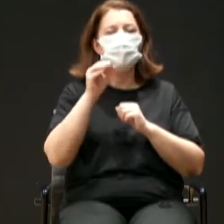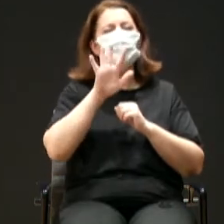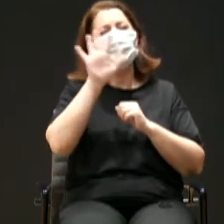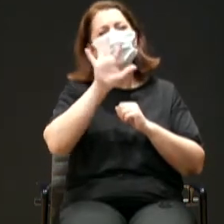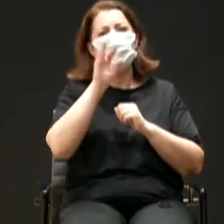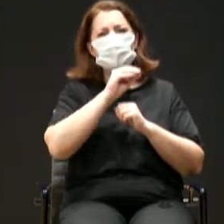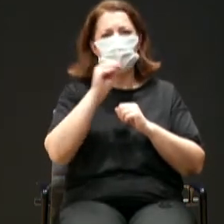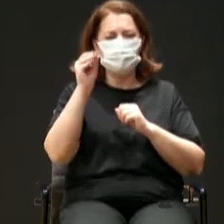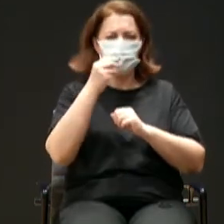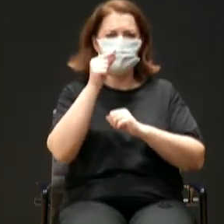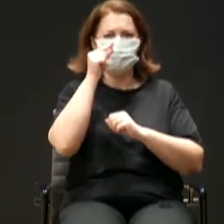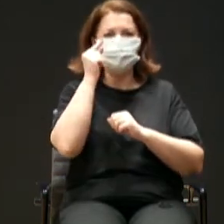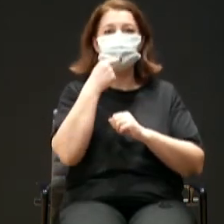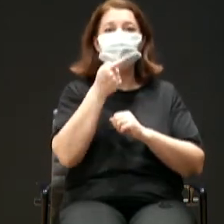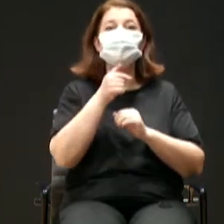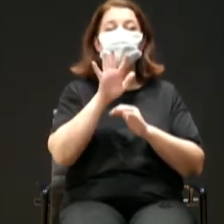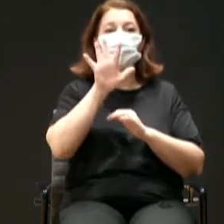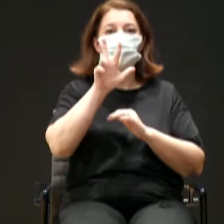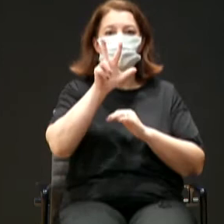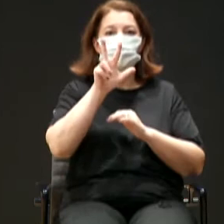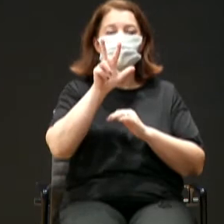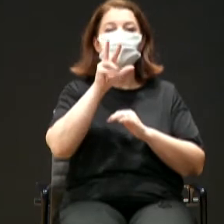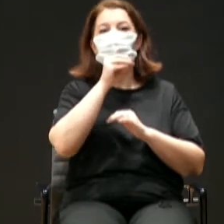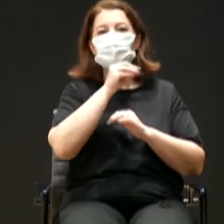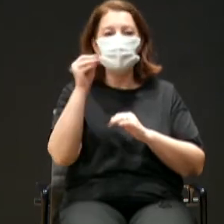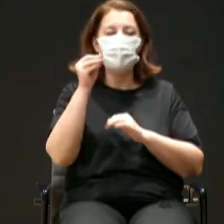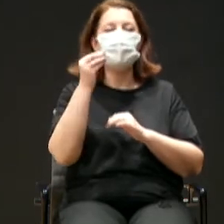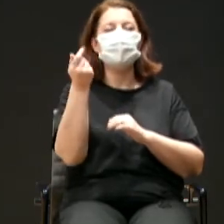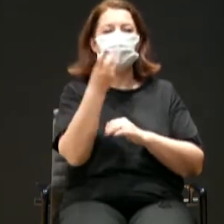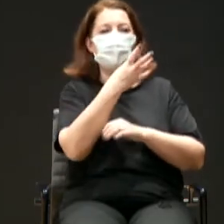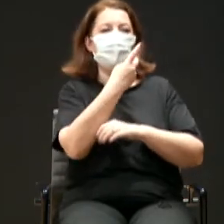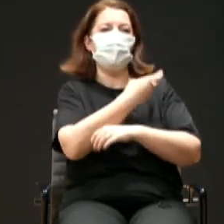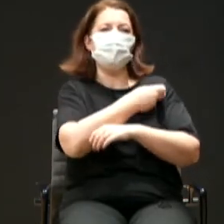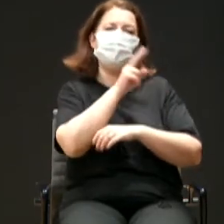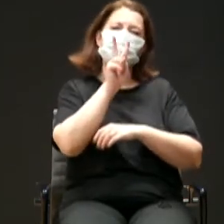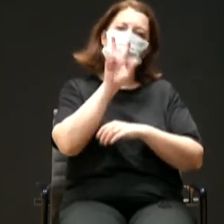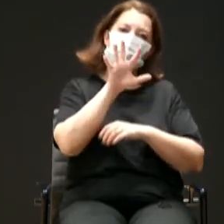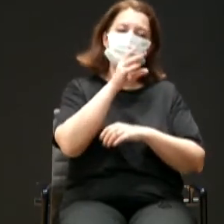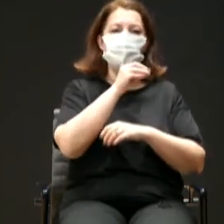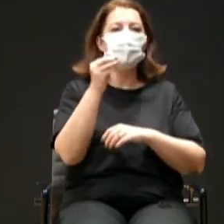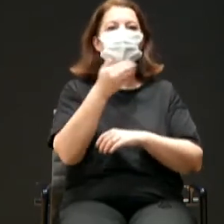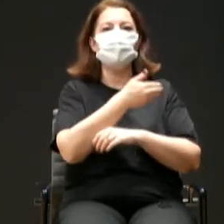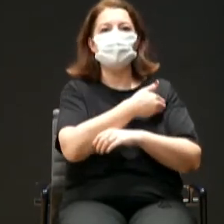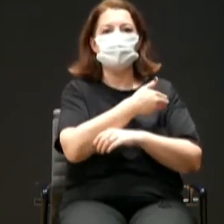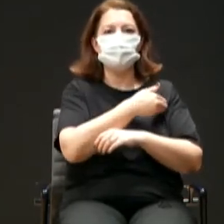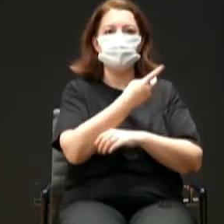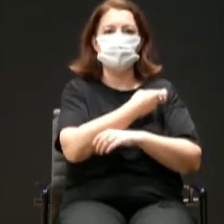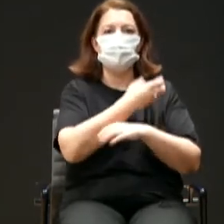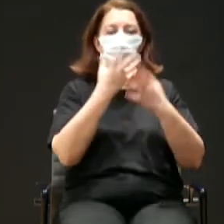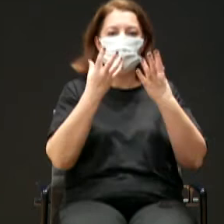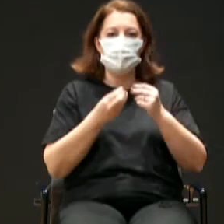doz dediniz değil mi? 50 milyon kişi demediniz. 53 milyon doz. Doz. Yani 25 milyon vatandaşımıza vuruldu.